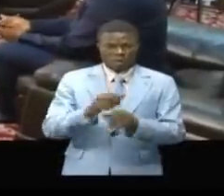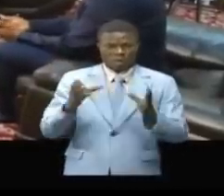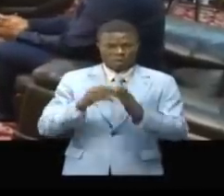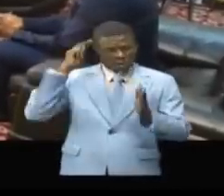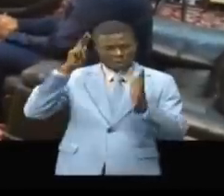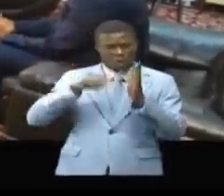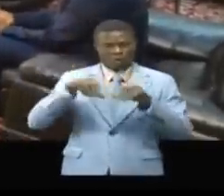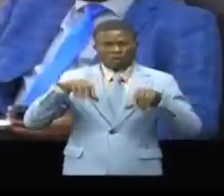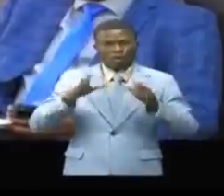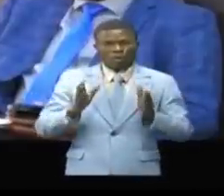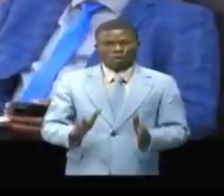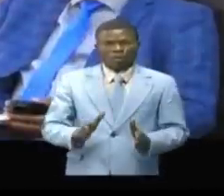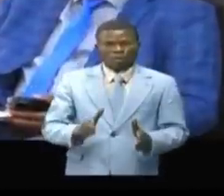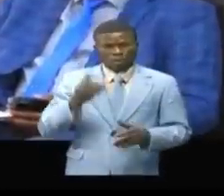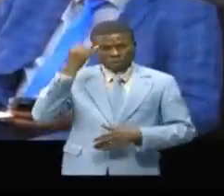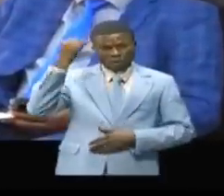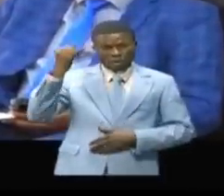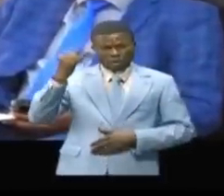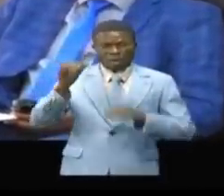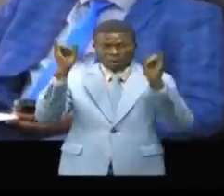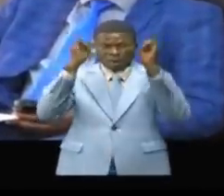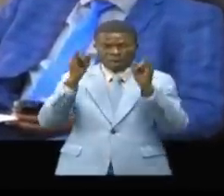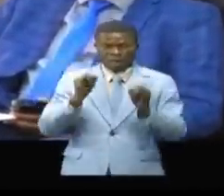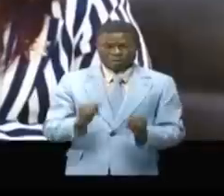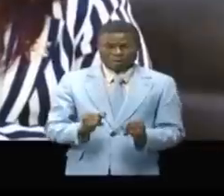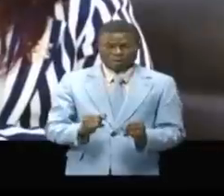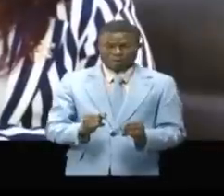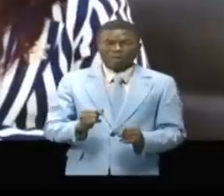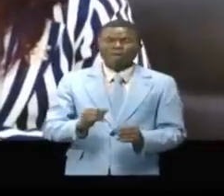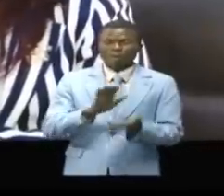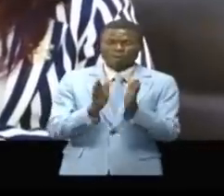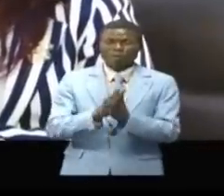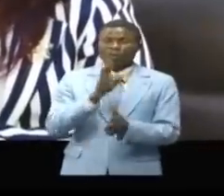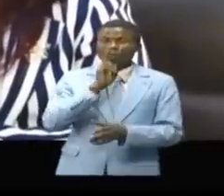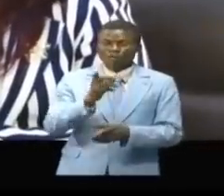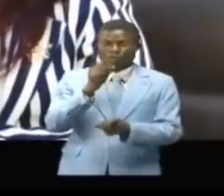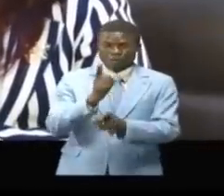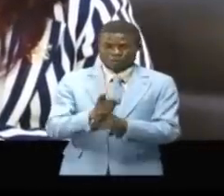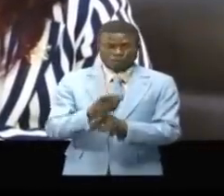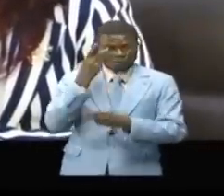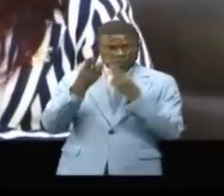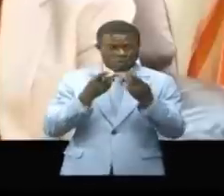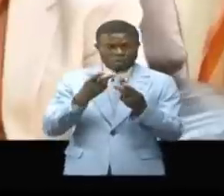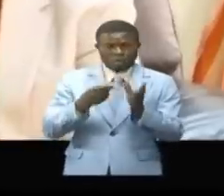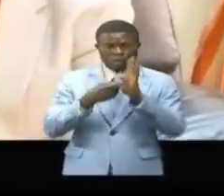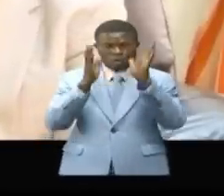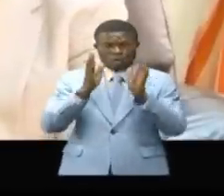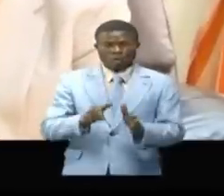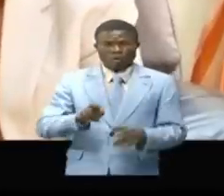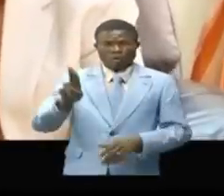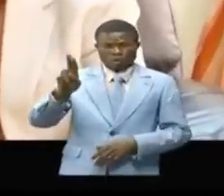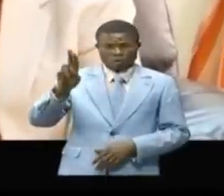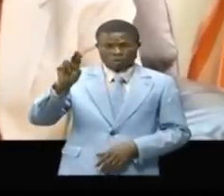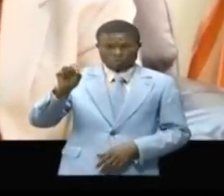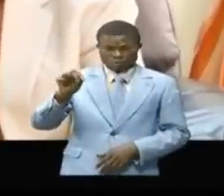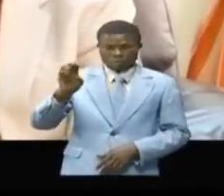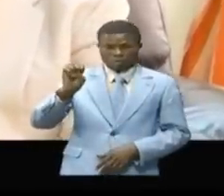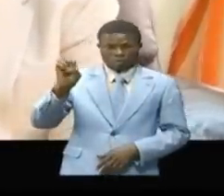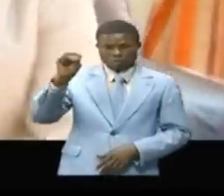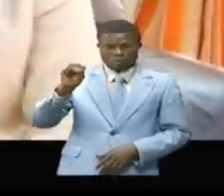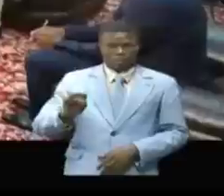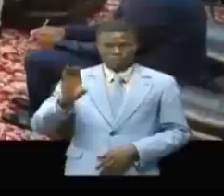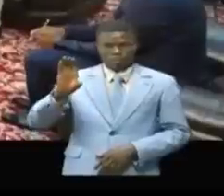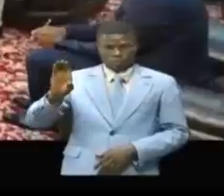gouvernement congolais dans le cadre du numérique soit effectif. Cette visite de représentant de l'UNESCO, Asayas